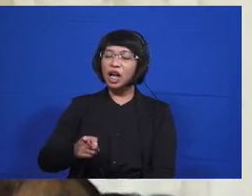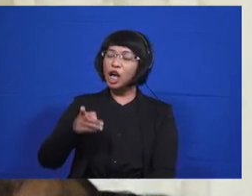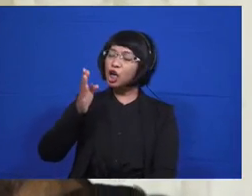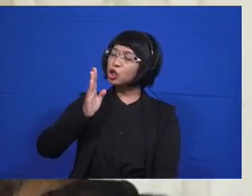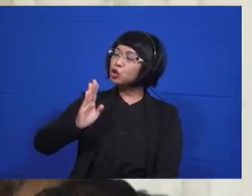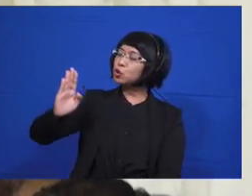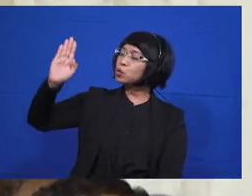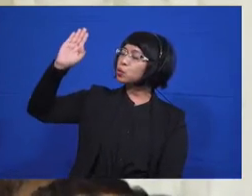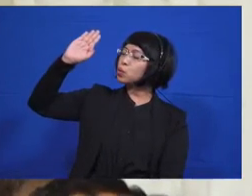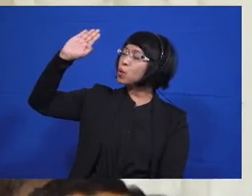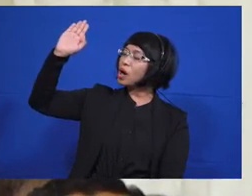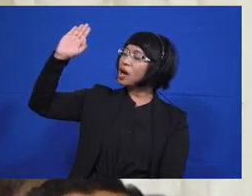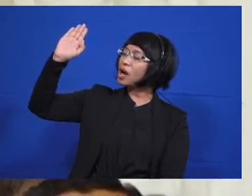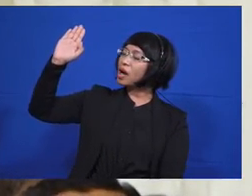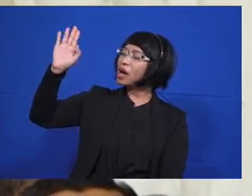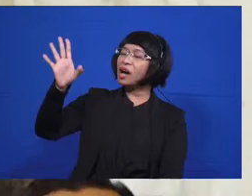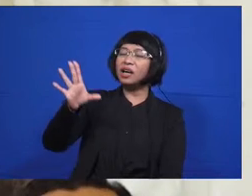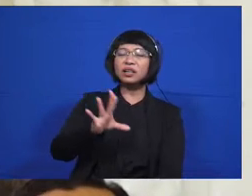jiwaku